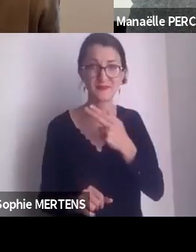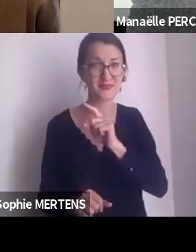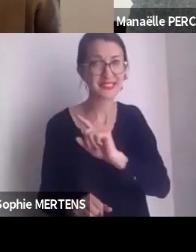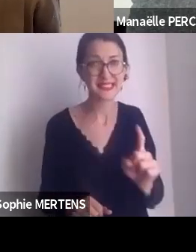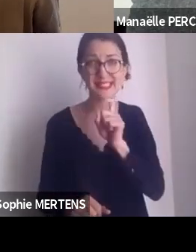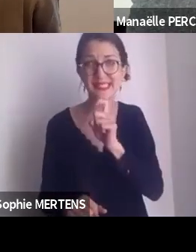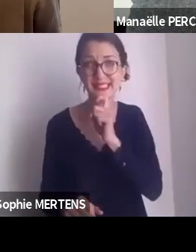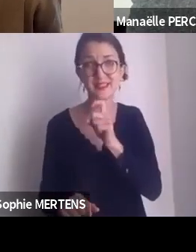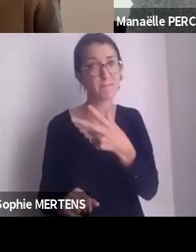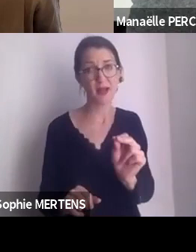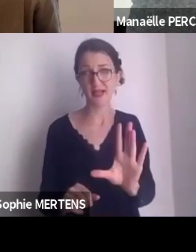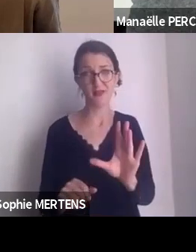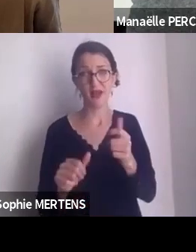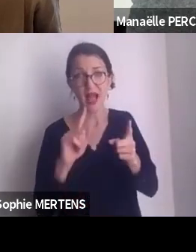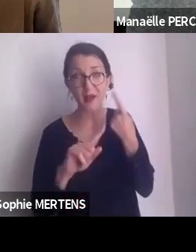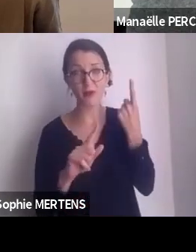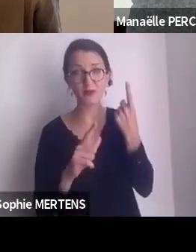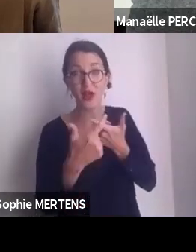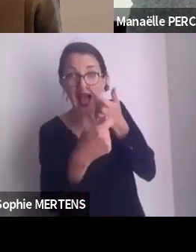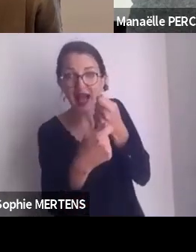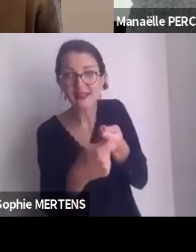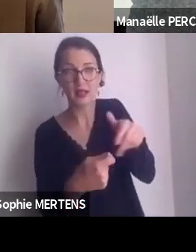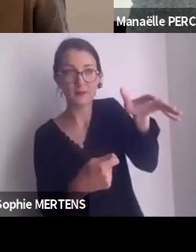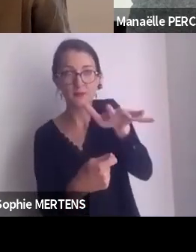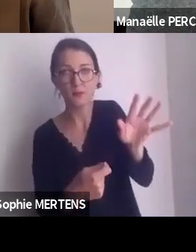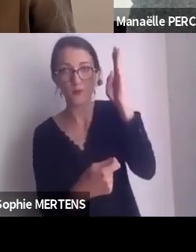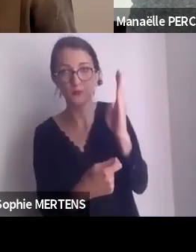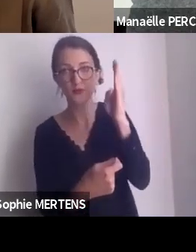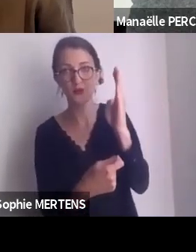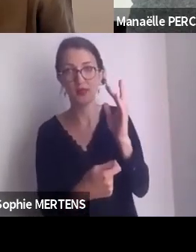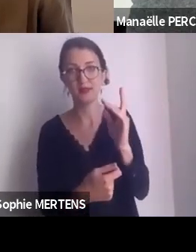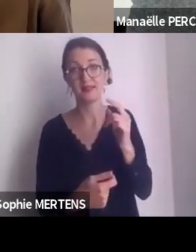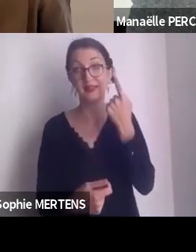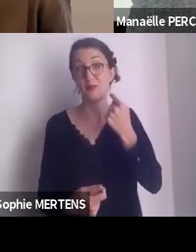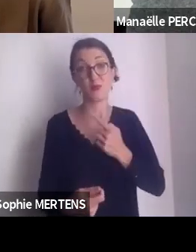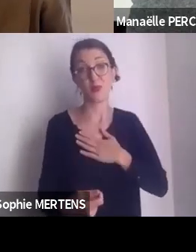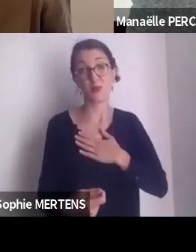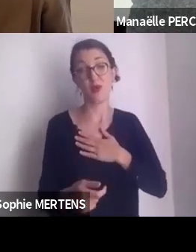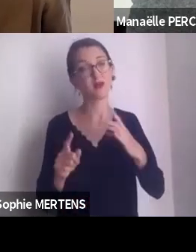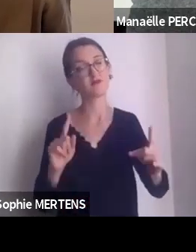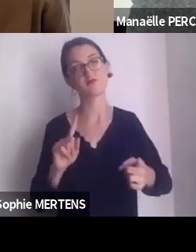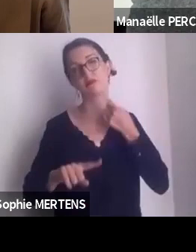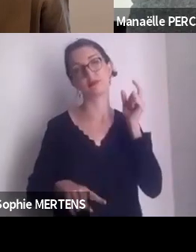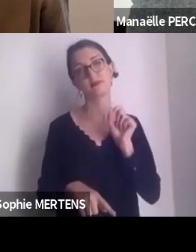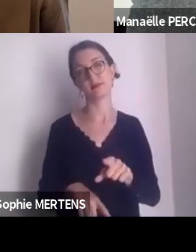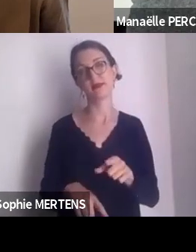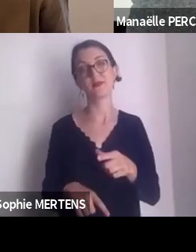essentiel. Et ça a toujours été ma philosophie depuis que j'ai eu mes premières sociétés. C'est vaut mieux faire quelque chose qui fonctionne, même si ce